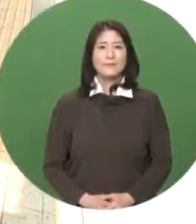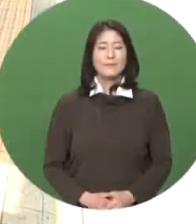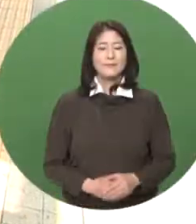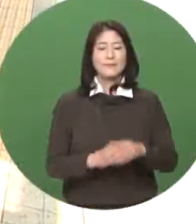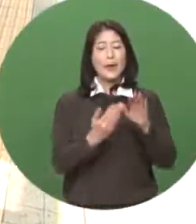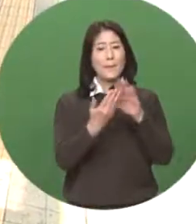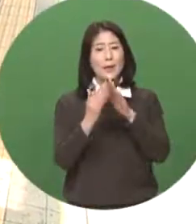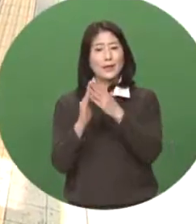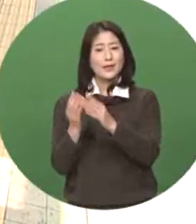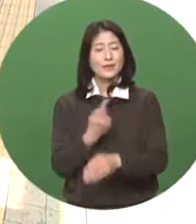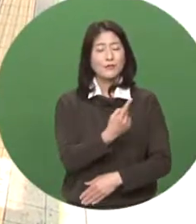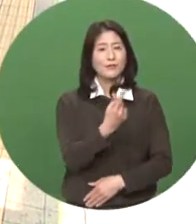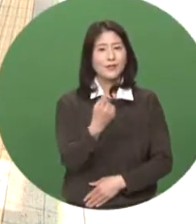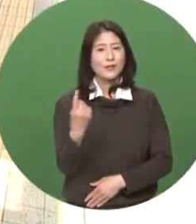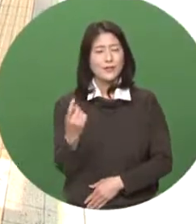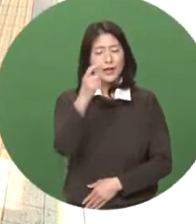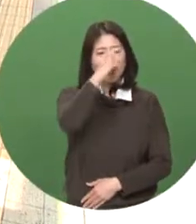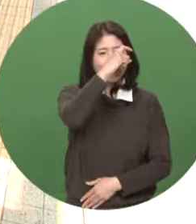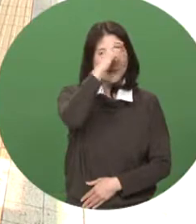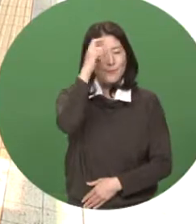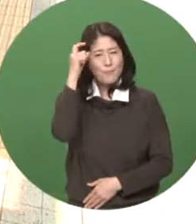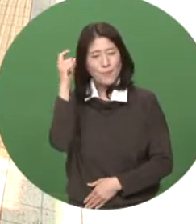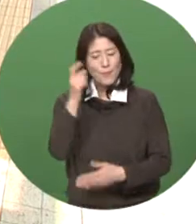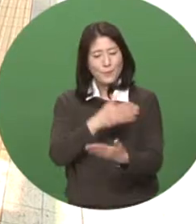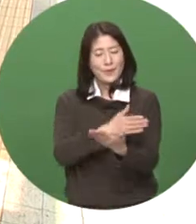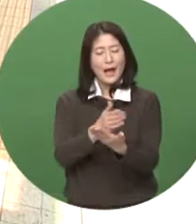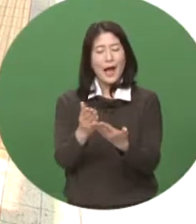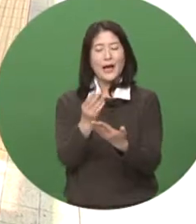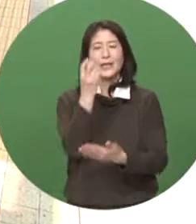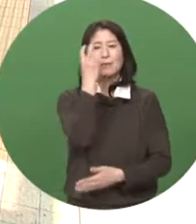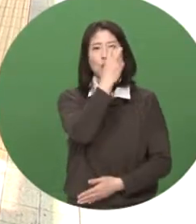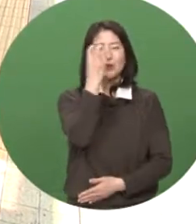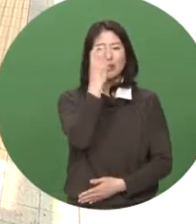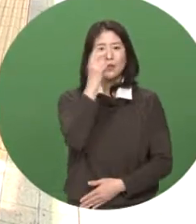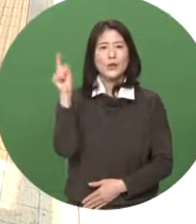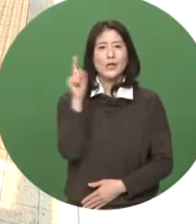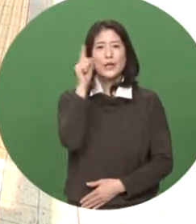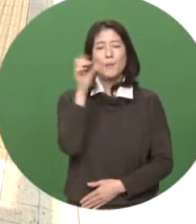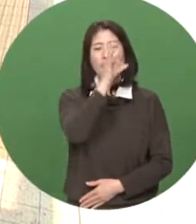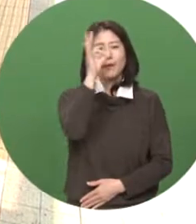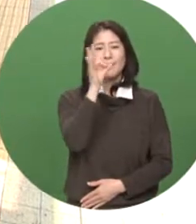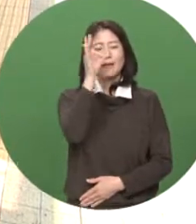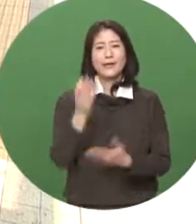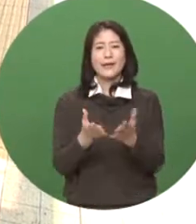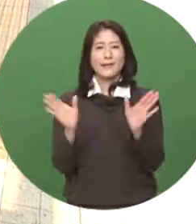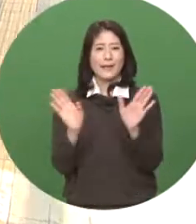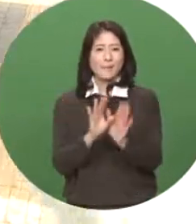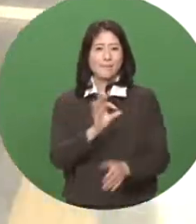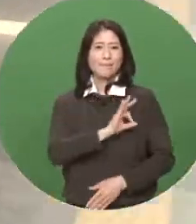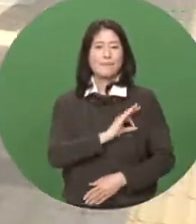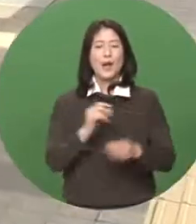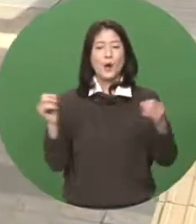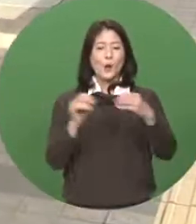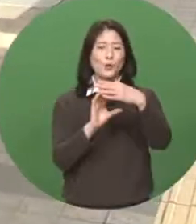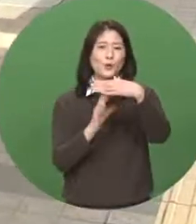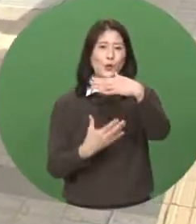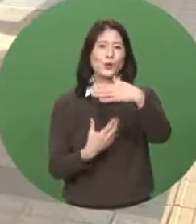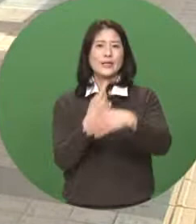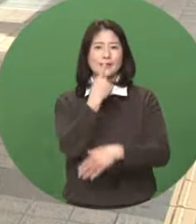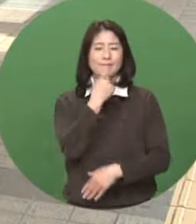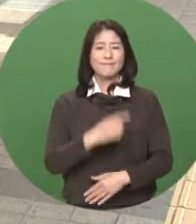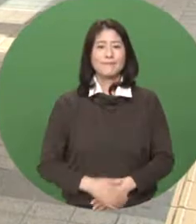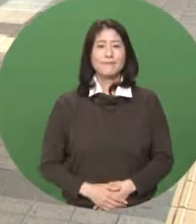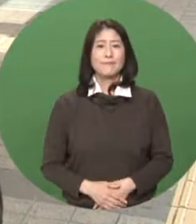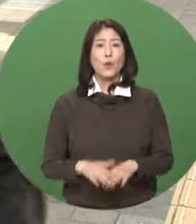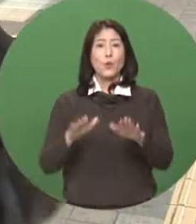ー。街に繰り出して身近な疑問や今知りたいことを何でも調査する生駒探検隊、隊員の近藤彩香です。さ